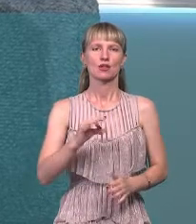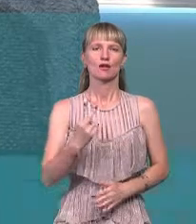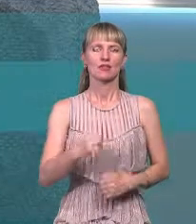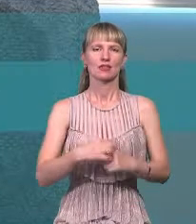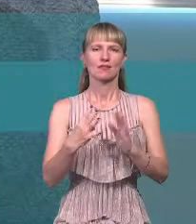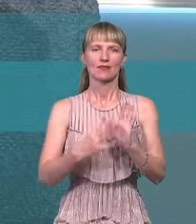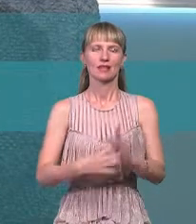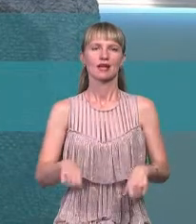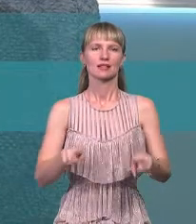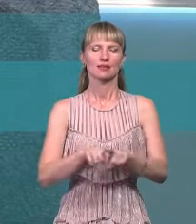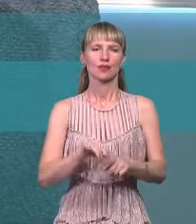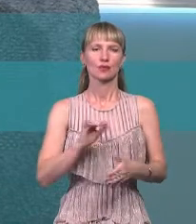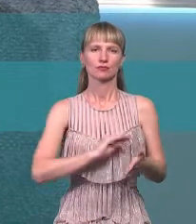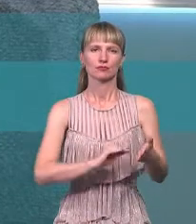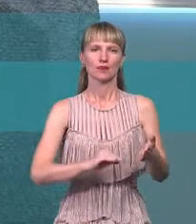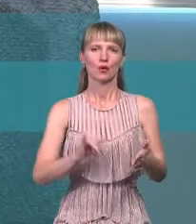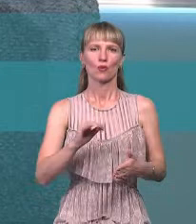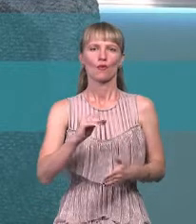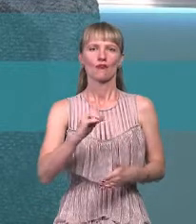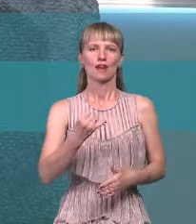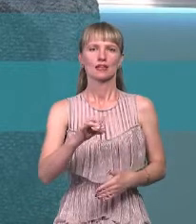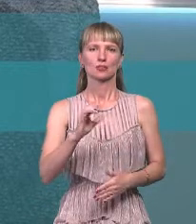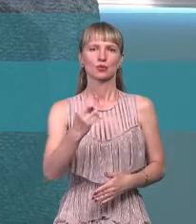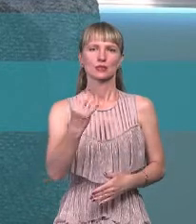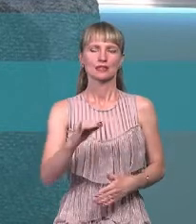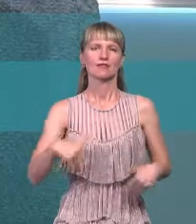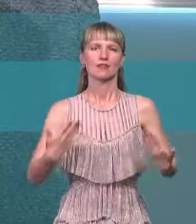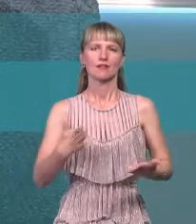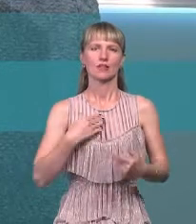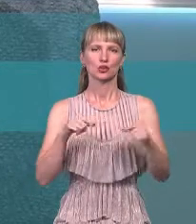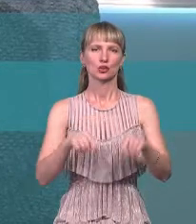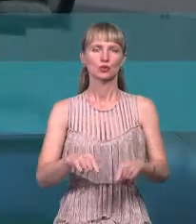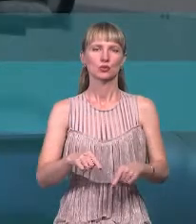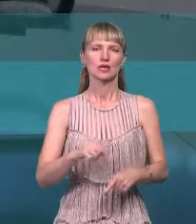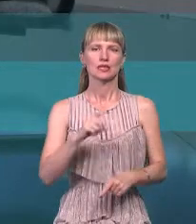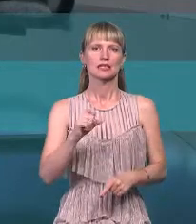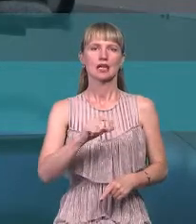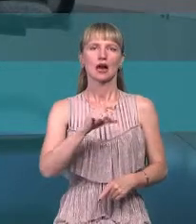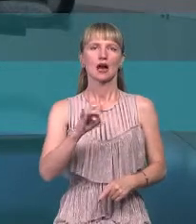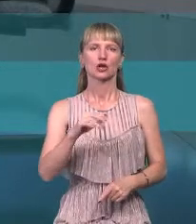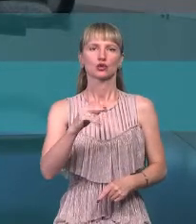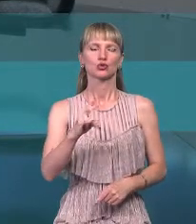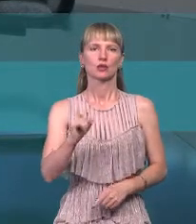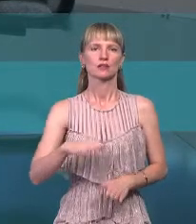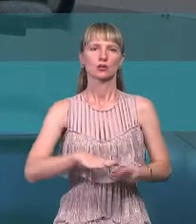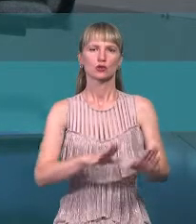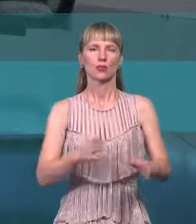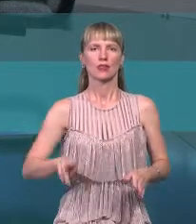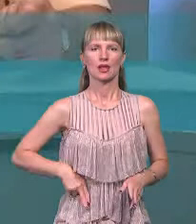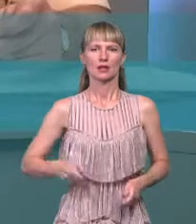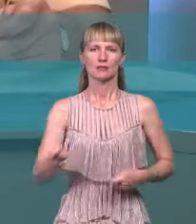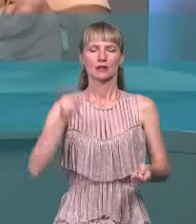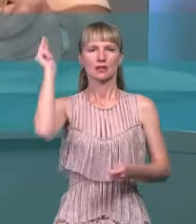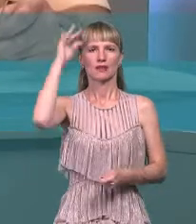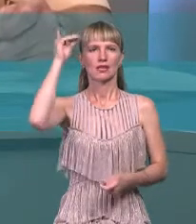239-02-19, а також у коментарях в Фейсбуці. Вітаємо у нашій студії Віктора Захарчука, заступника директора Департаменту